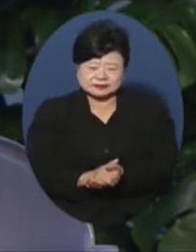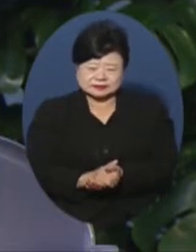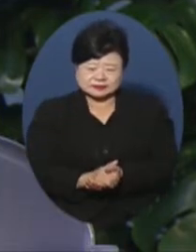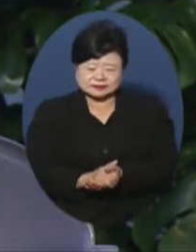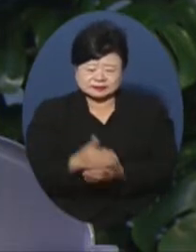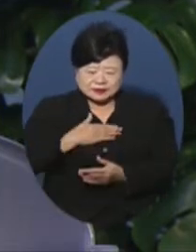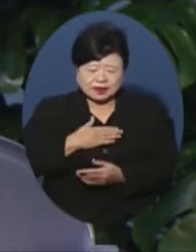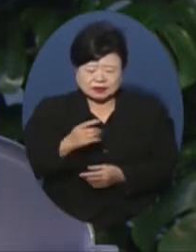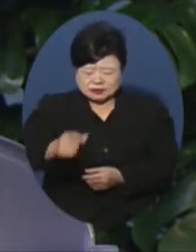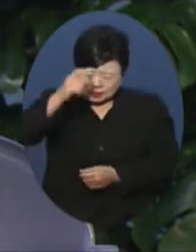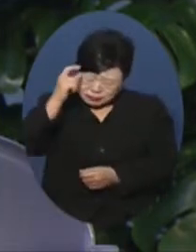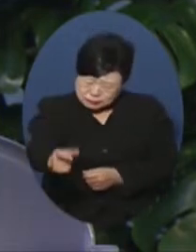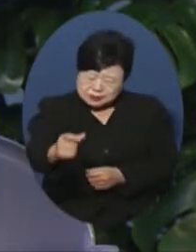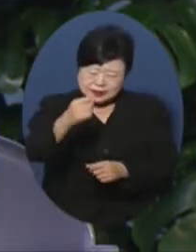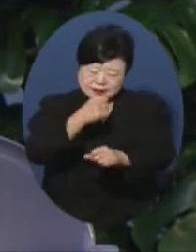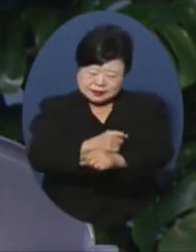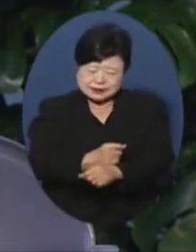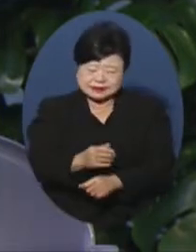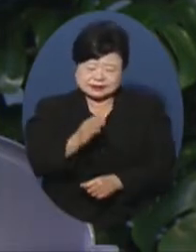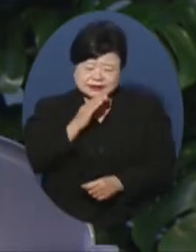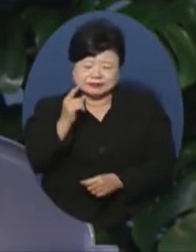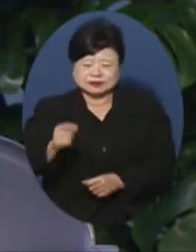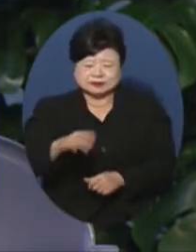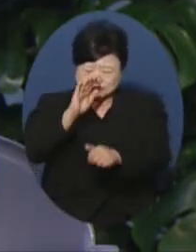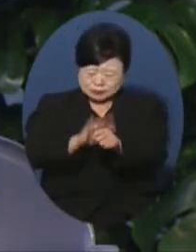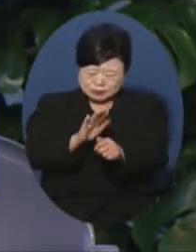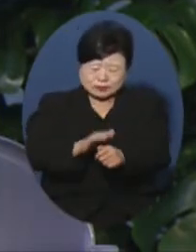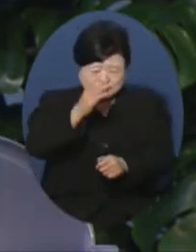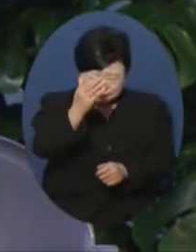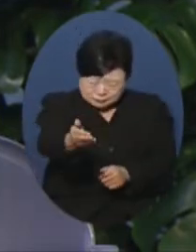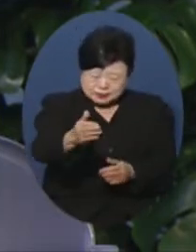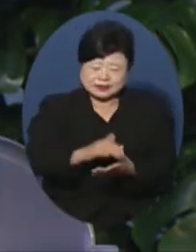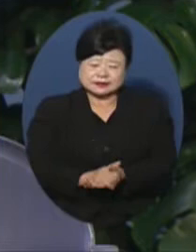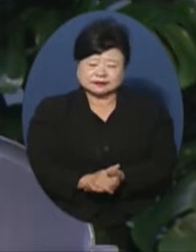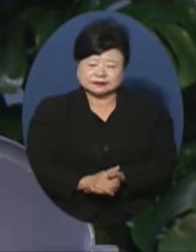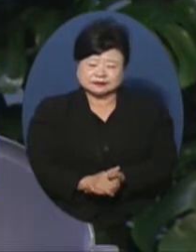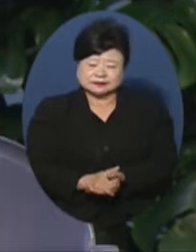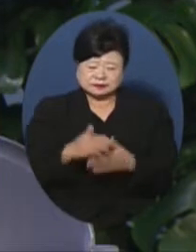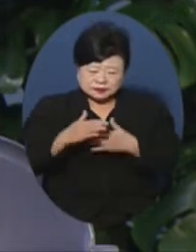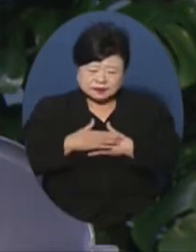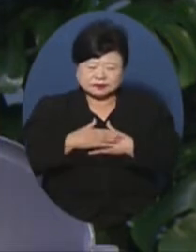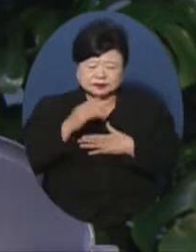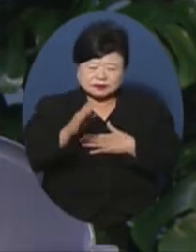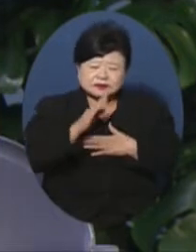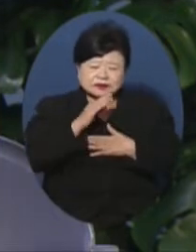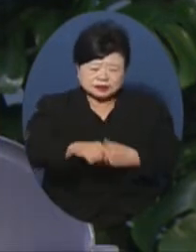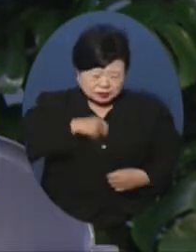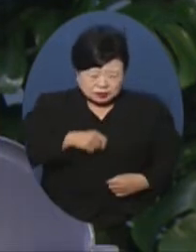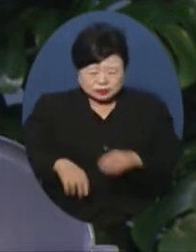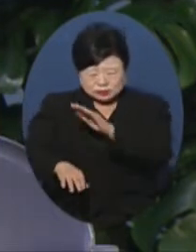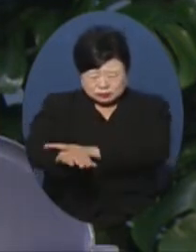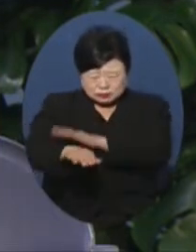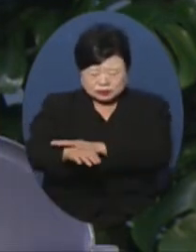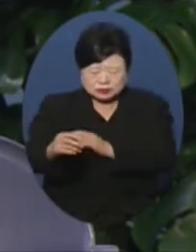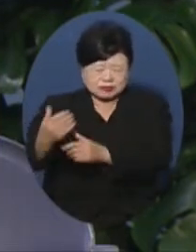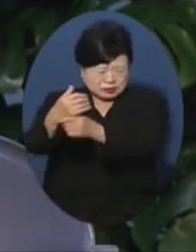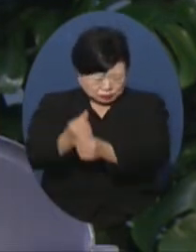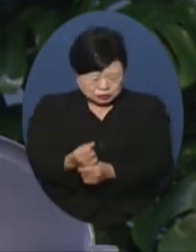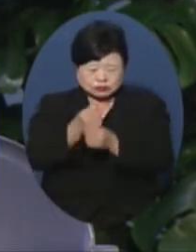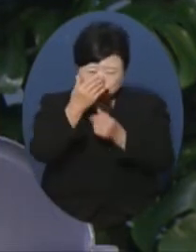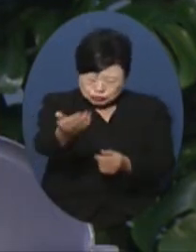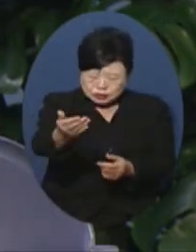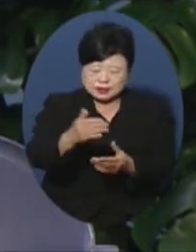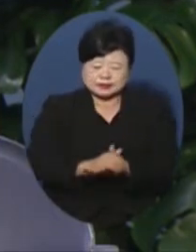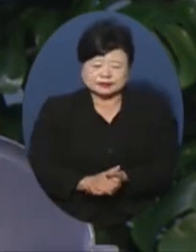됨이니라. 내가 너를 굳세게 하리라. 참으로 너를 도와주리라. 참으로 나의 의로운